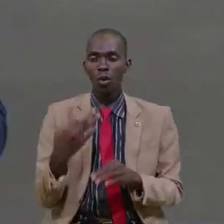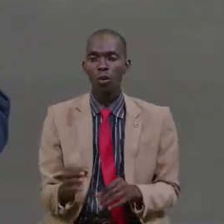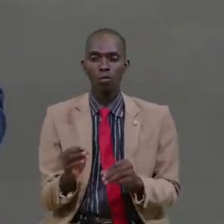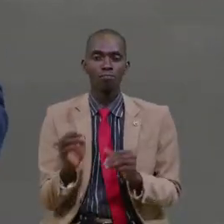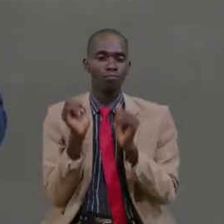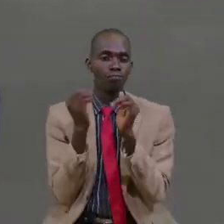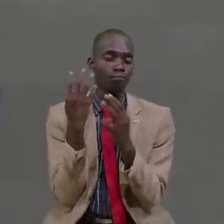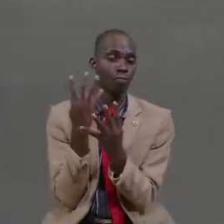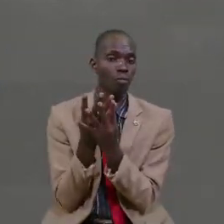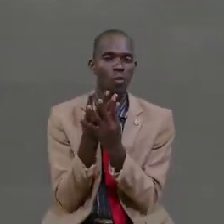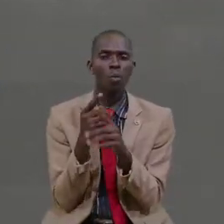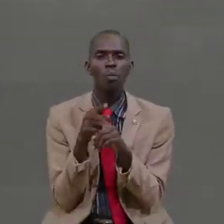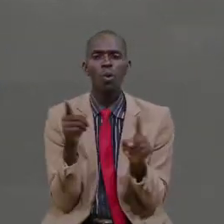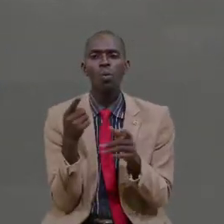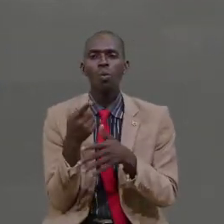captivité. Mais